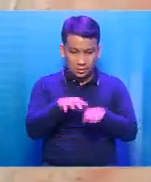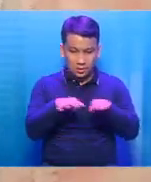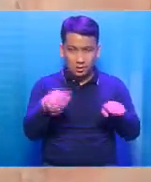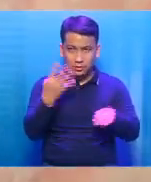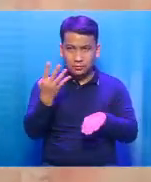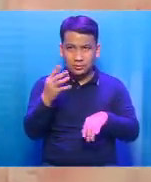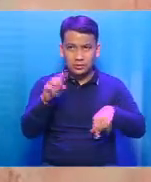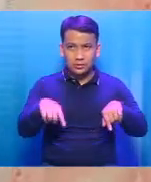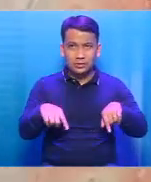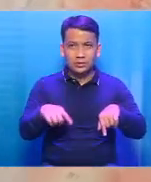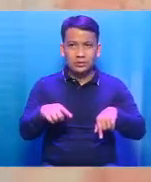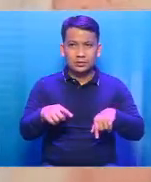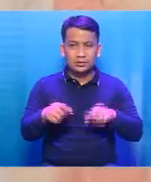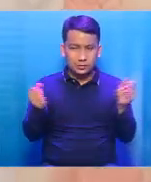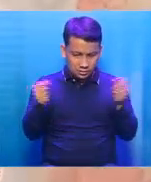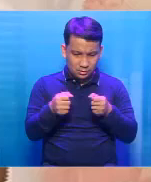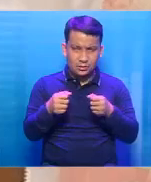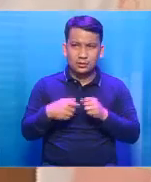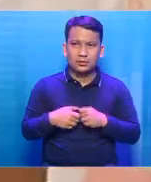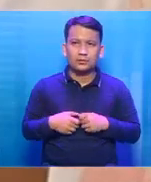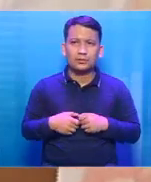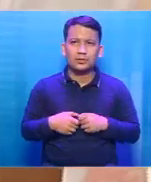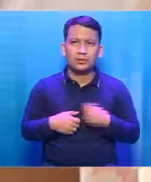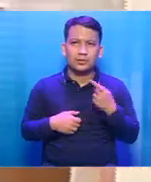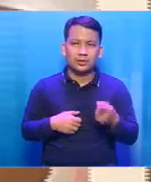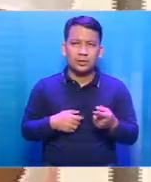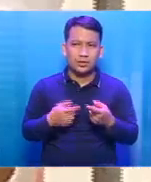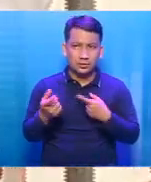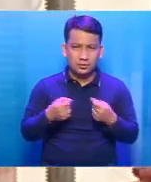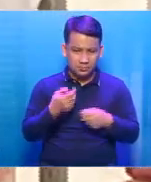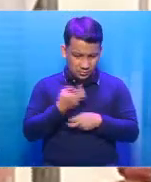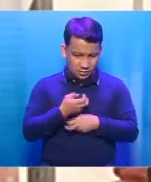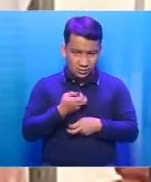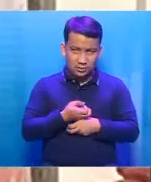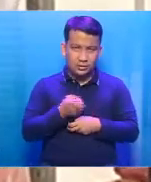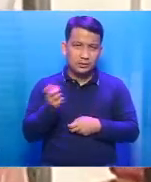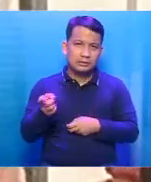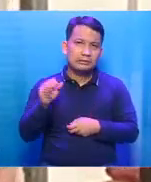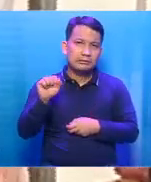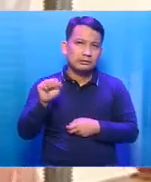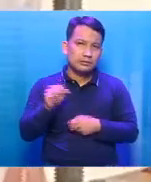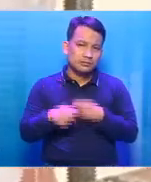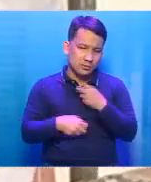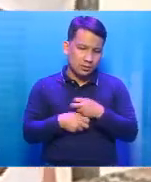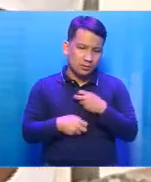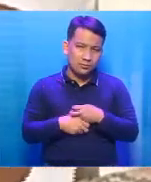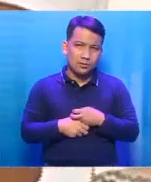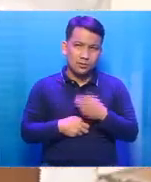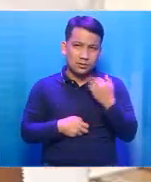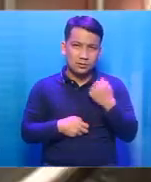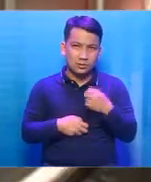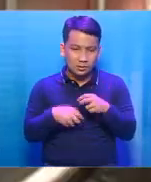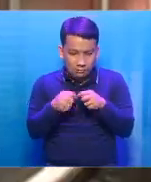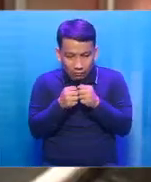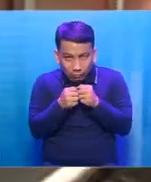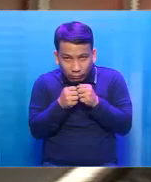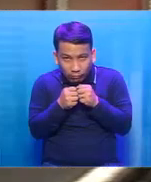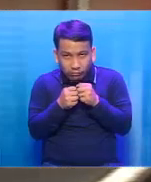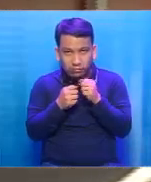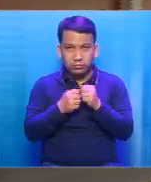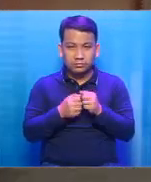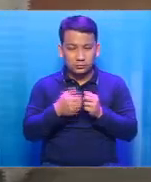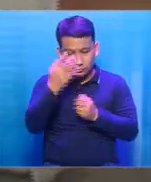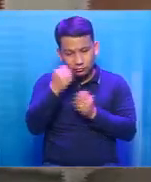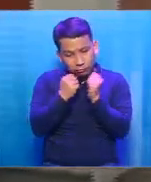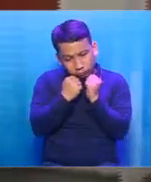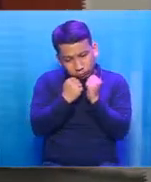magkakasya din ang apat. Siksikan? Siksikan ho kami din. Mahirap po ganun? Mahirap po. Dahil? At baluktutan. Ginagawa